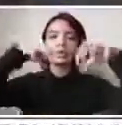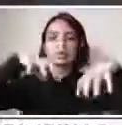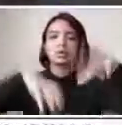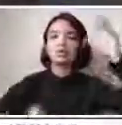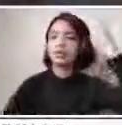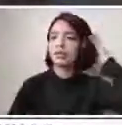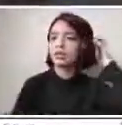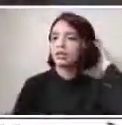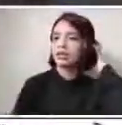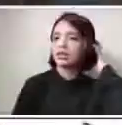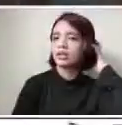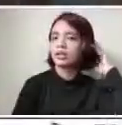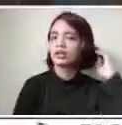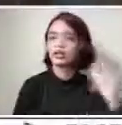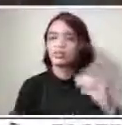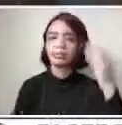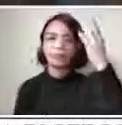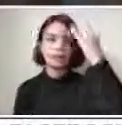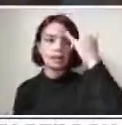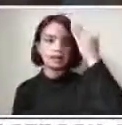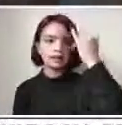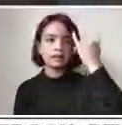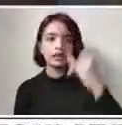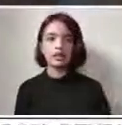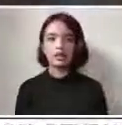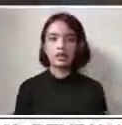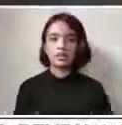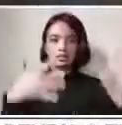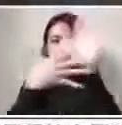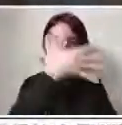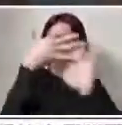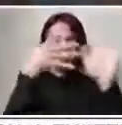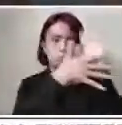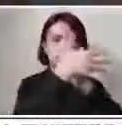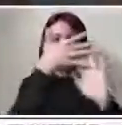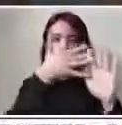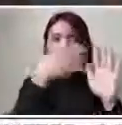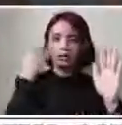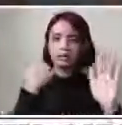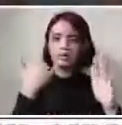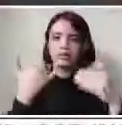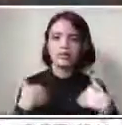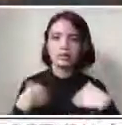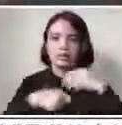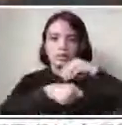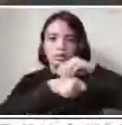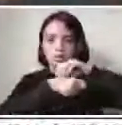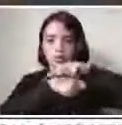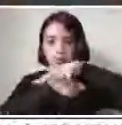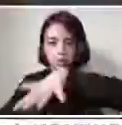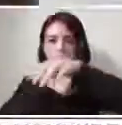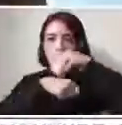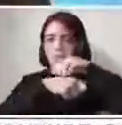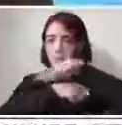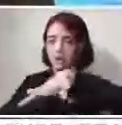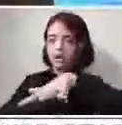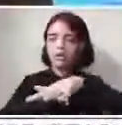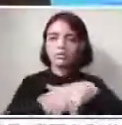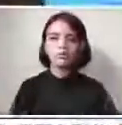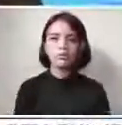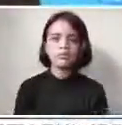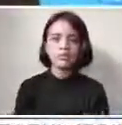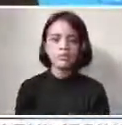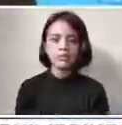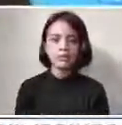5:41 a.m., sunset naman mamayang 6:22 p.m. ng gabi. Tumutok lang po palagi dito sa PTV4 para sa